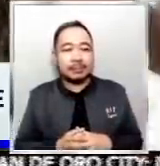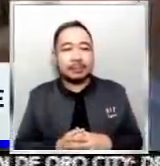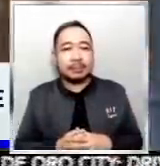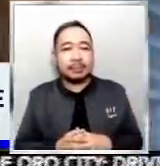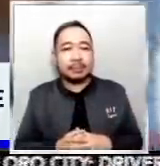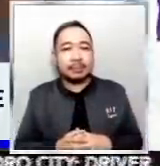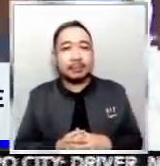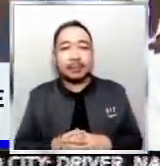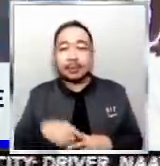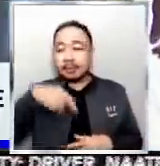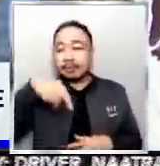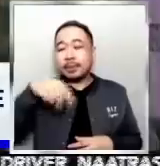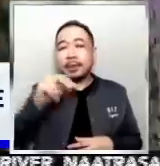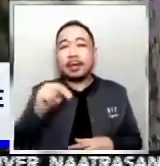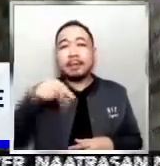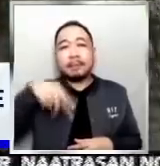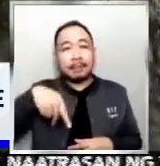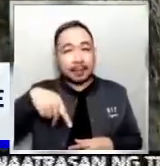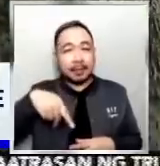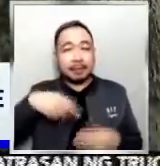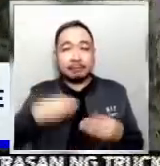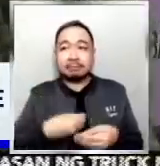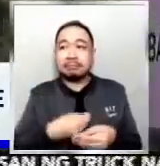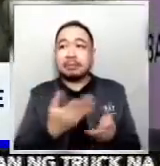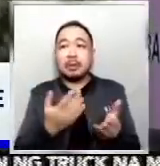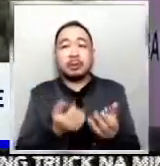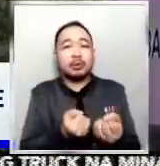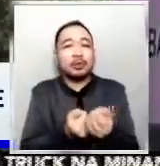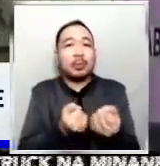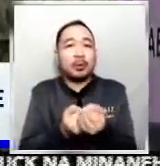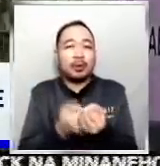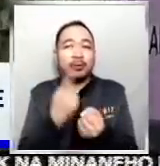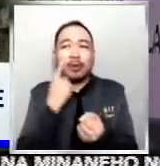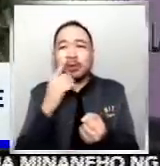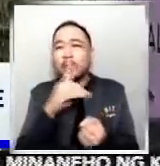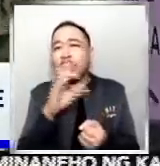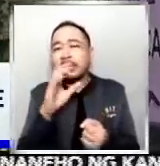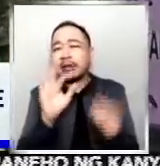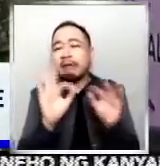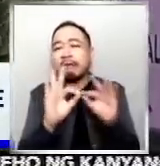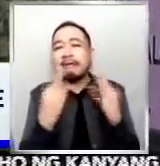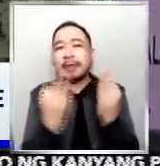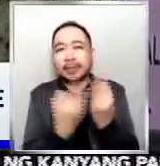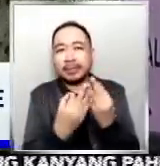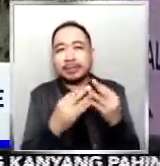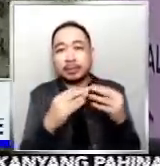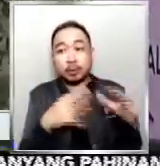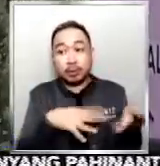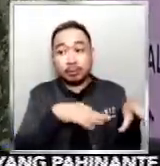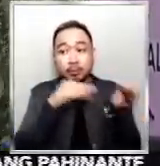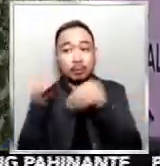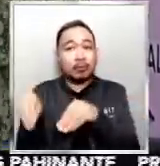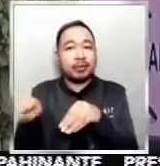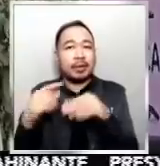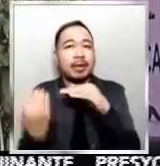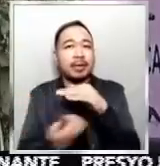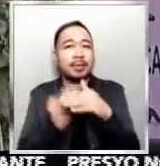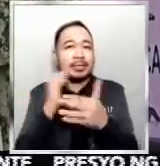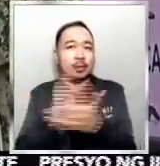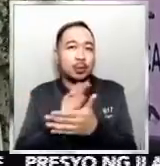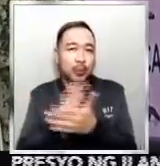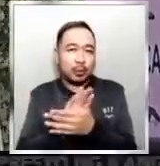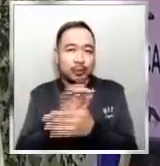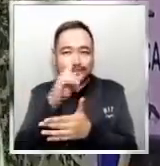PNP Pro-4A Officers Ladies Club sa mayigit 100 pamilya na in-evacuate sa Lobo Elementary School dahil sa bagyo. John